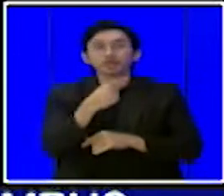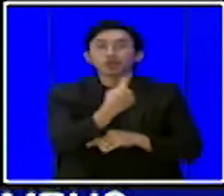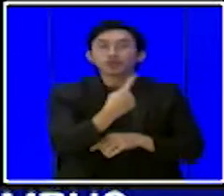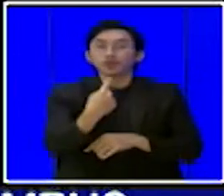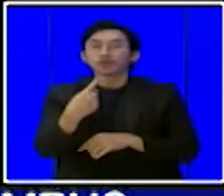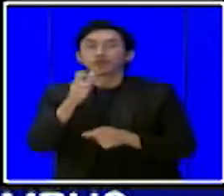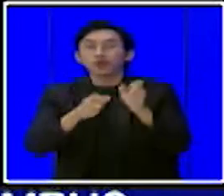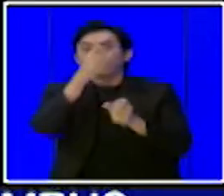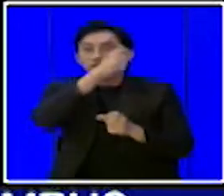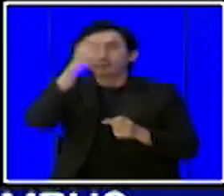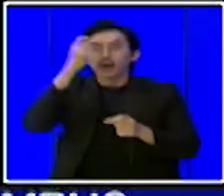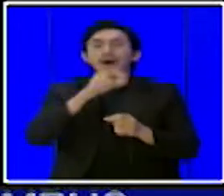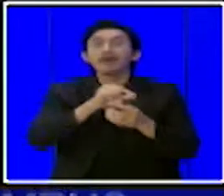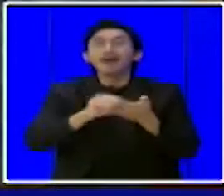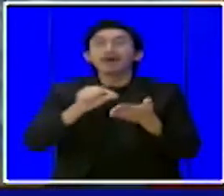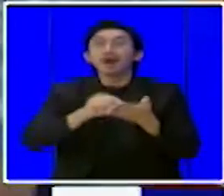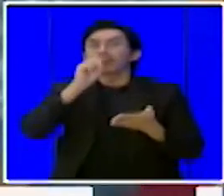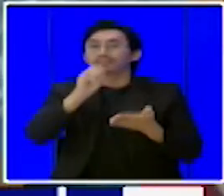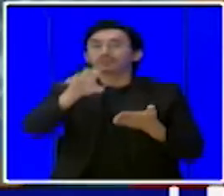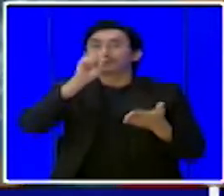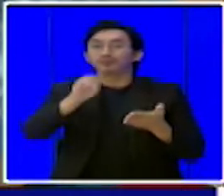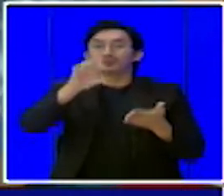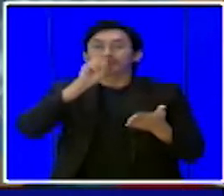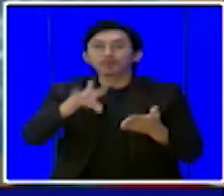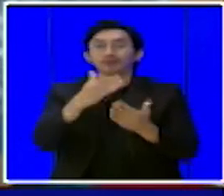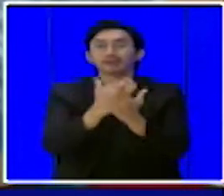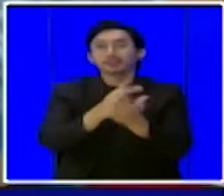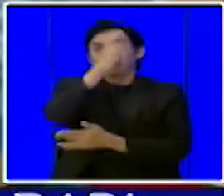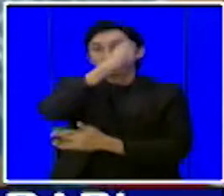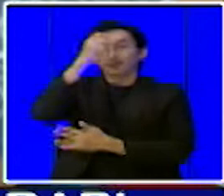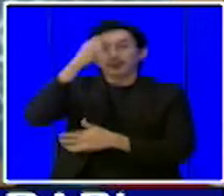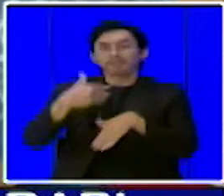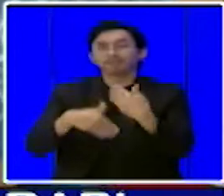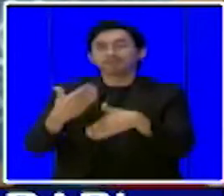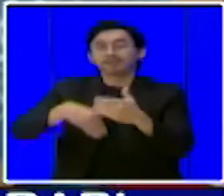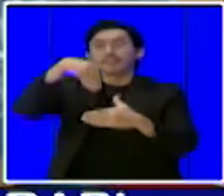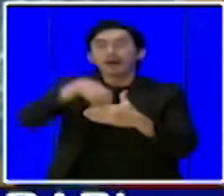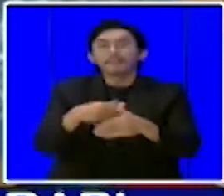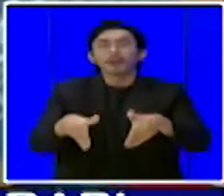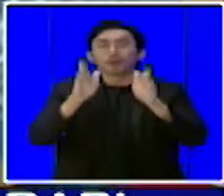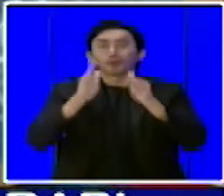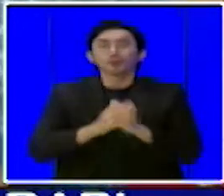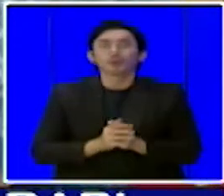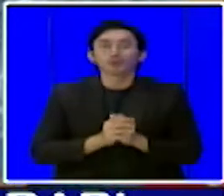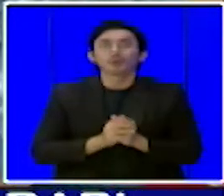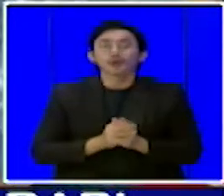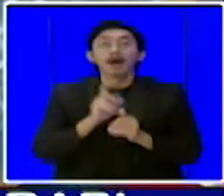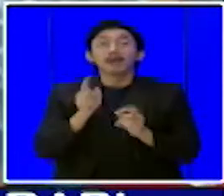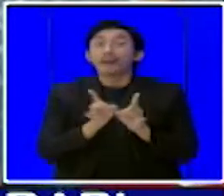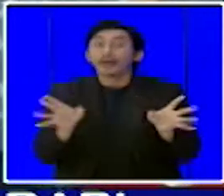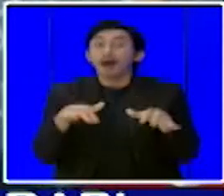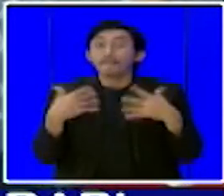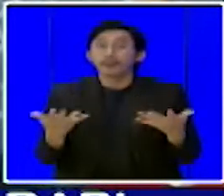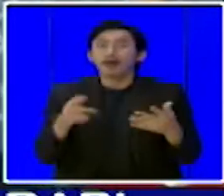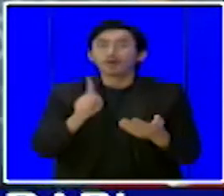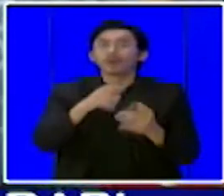acara wisuda seperti berlangsung di dalam gedung. Yang membedakan, penyematan tanda wisuda dilakukan oleh orang tua atau